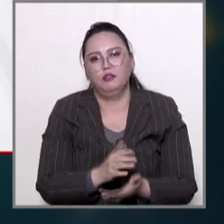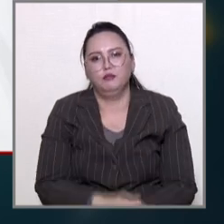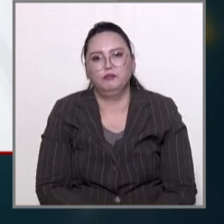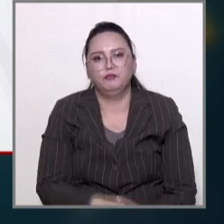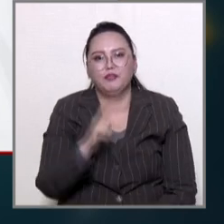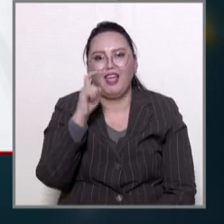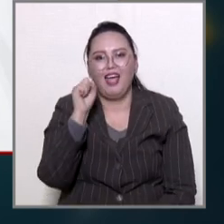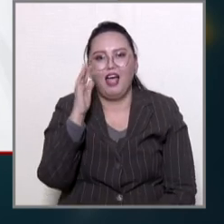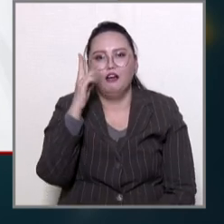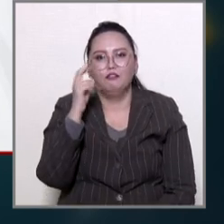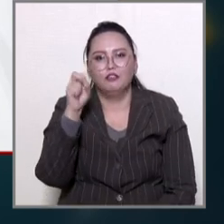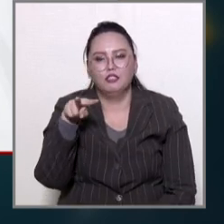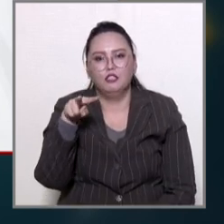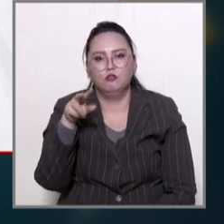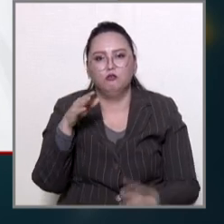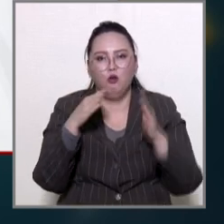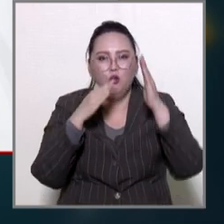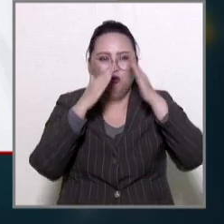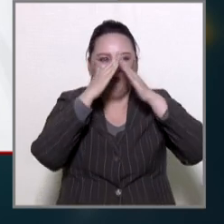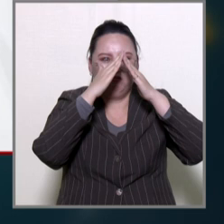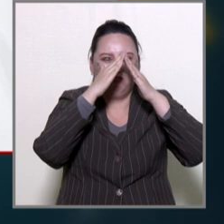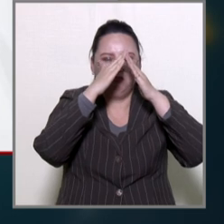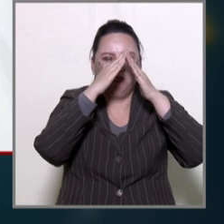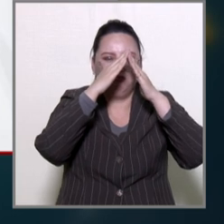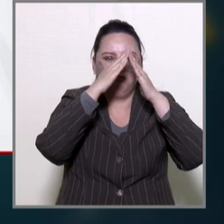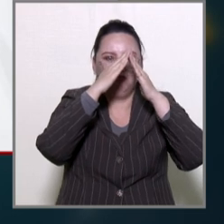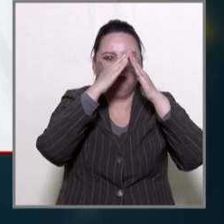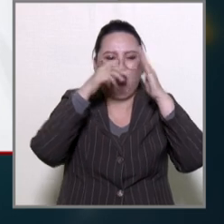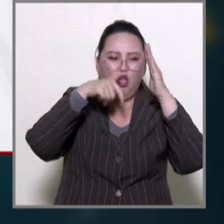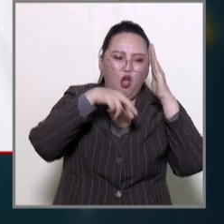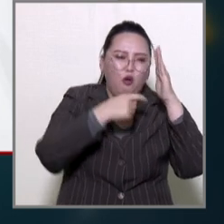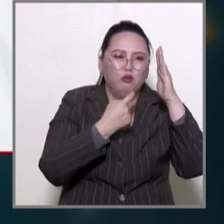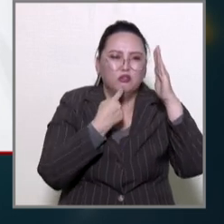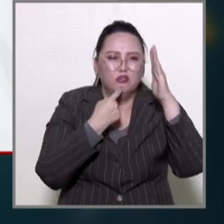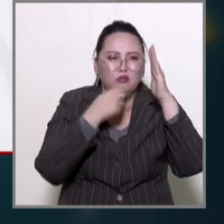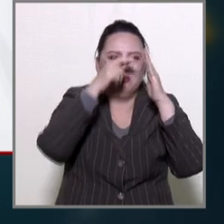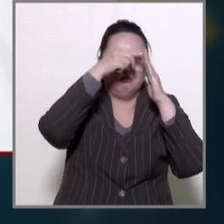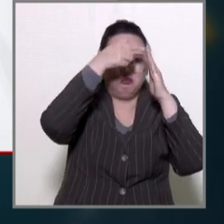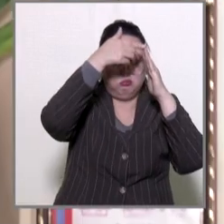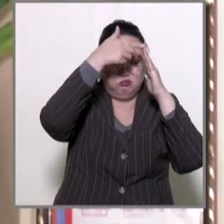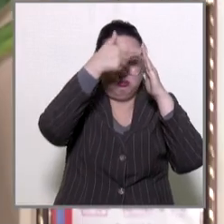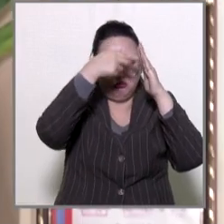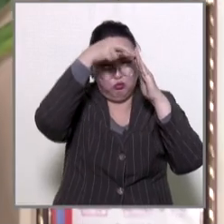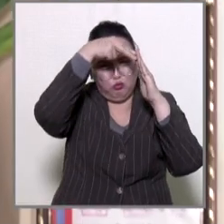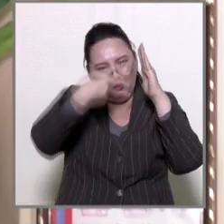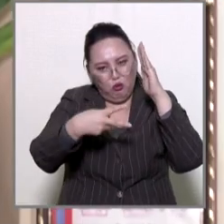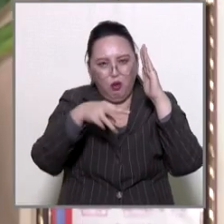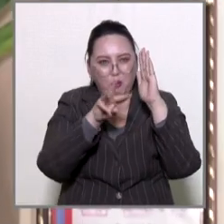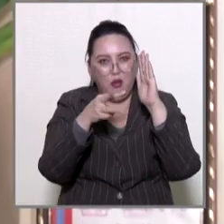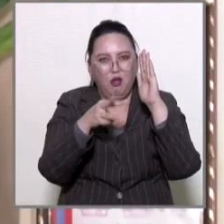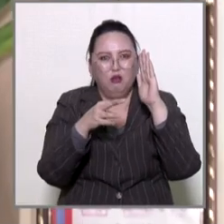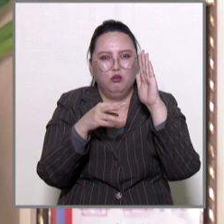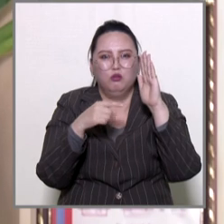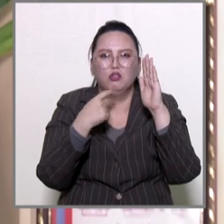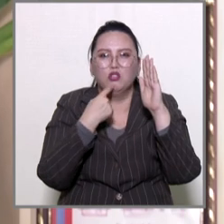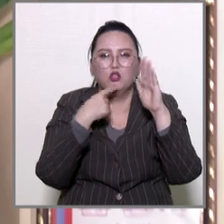Энэ бол уулын маш бэрх гүн жалаг амсартай газрыг хавцал гэж нэрлэдэг байх нэ. Тугалмай гэж.